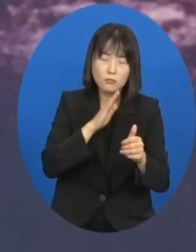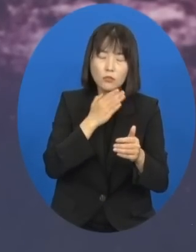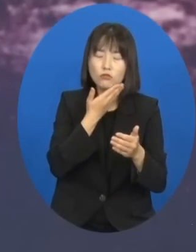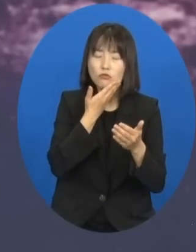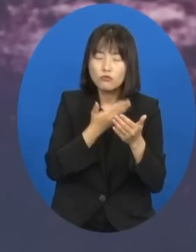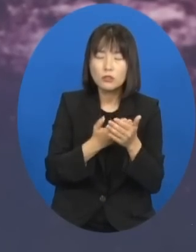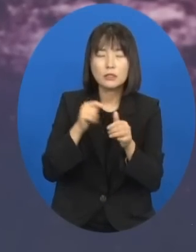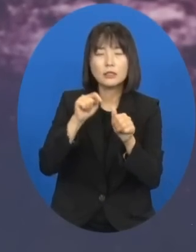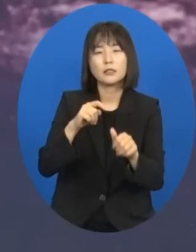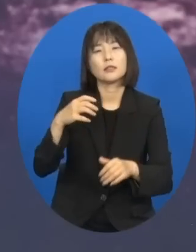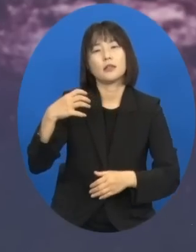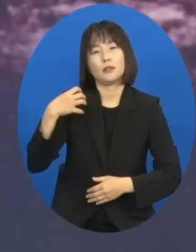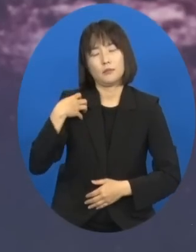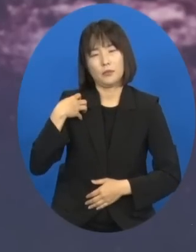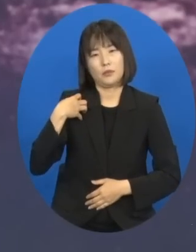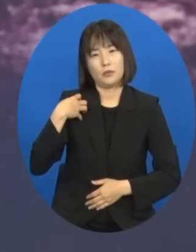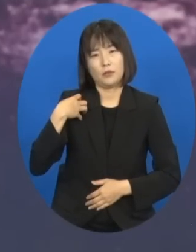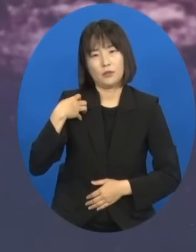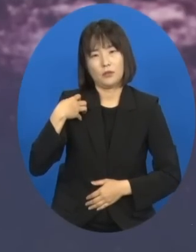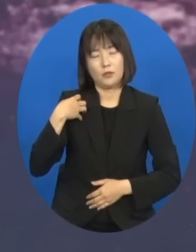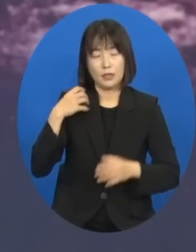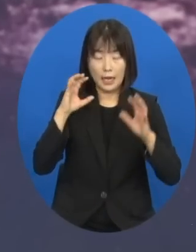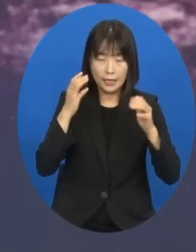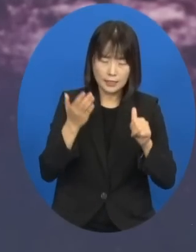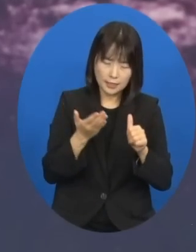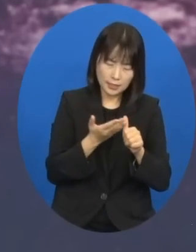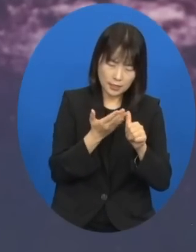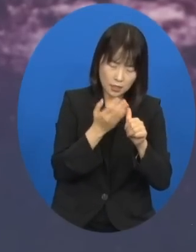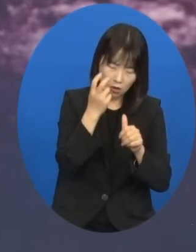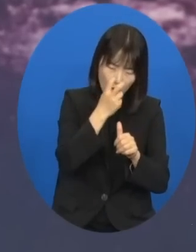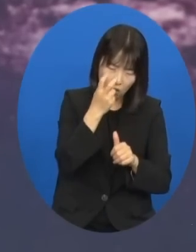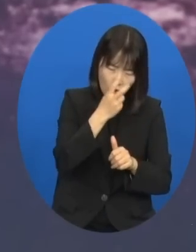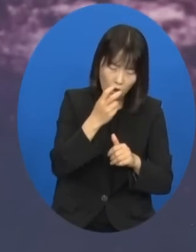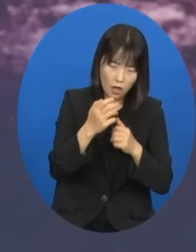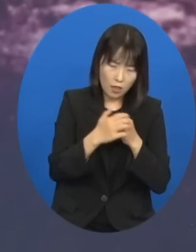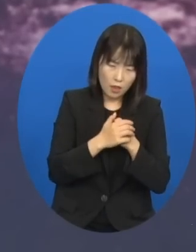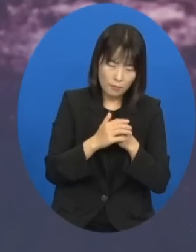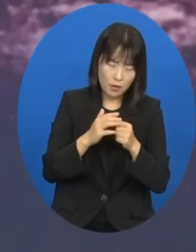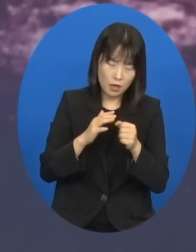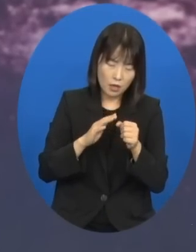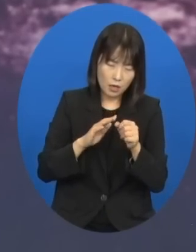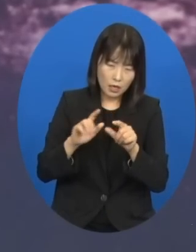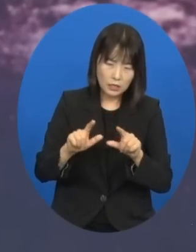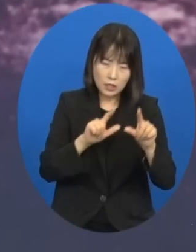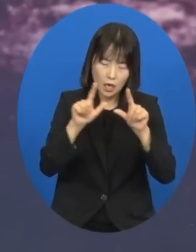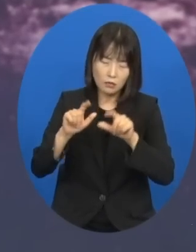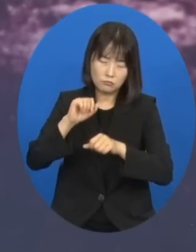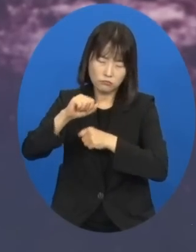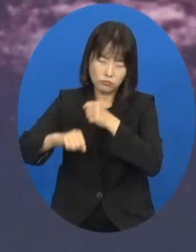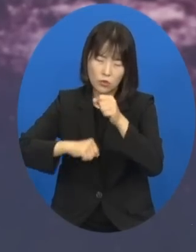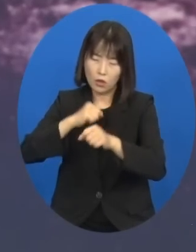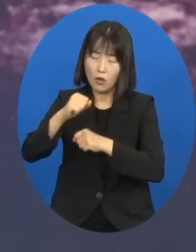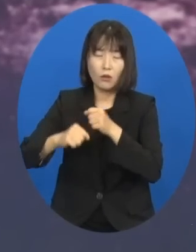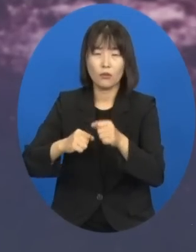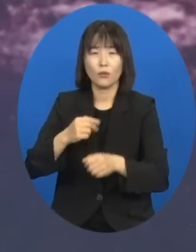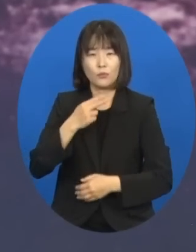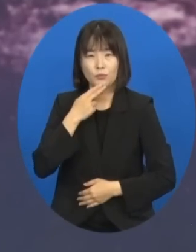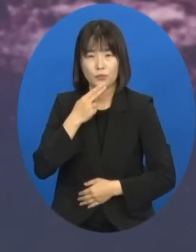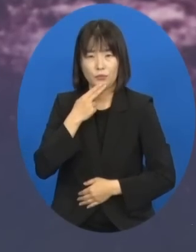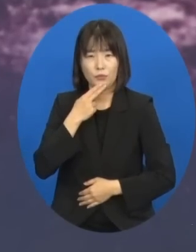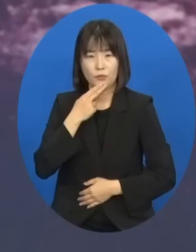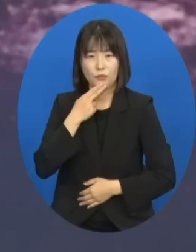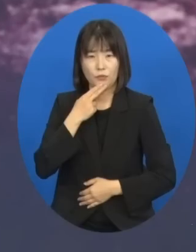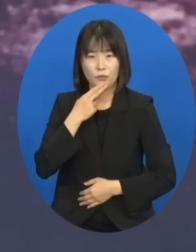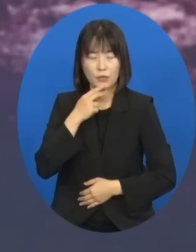사명입니다. 아이 키우고 돌보느라 여러분 삶이 묶여 있어요. 매여 있어요. 그